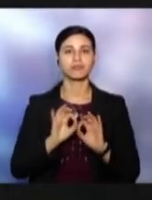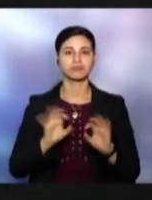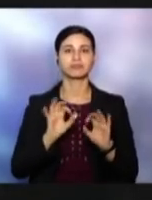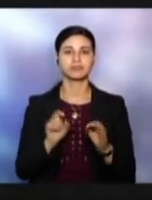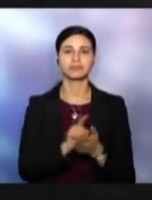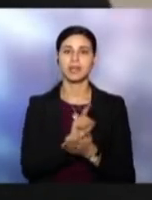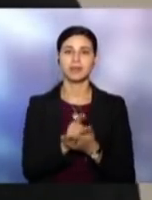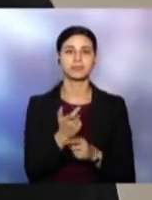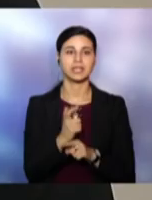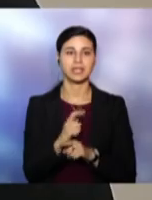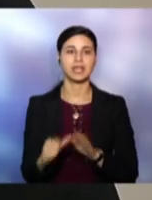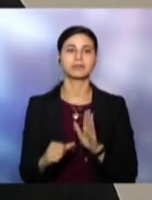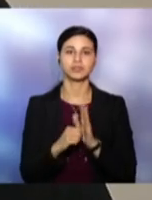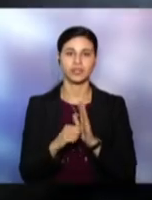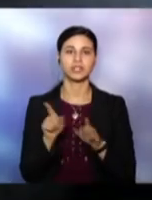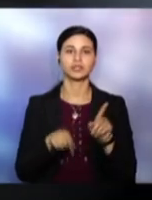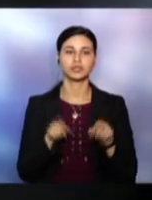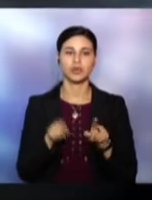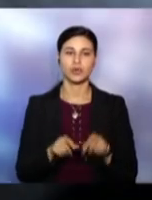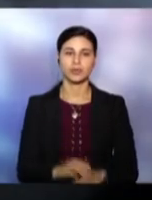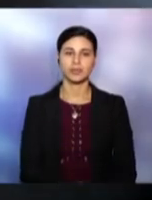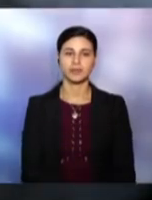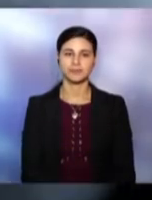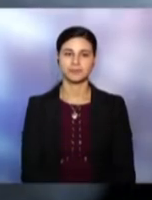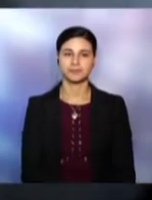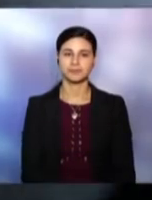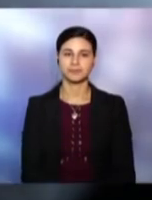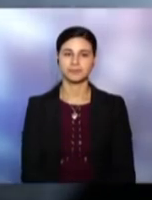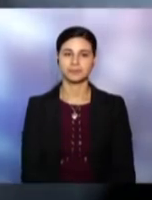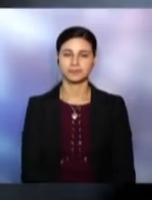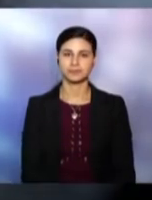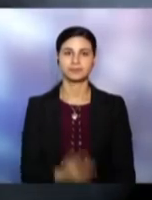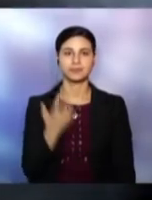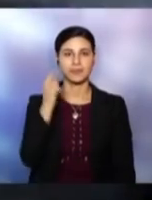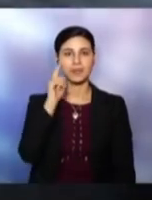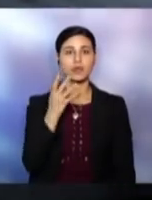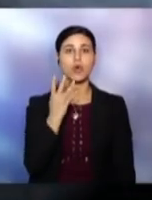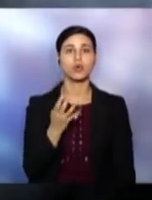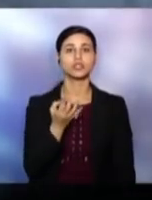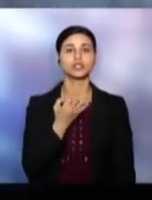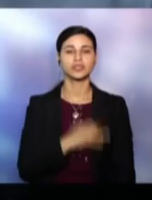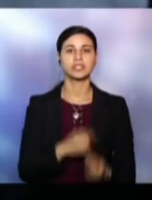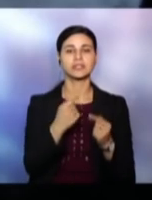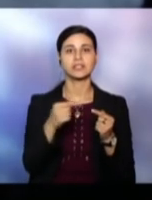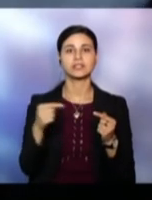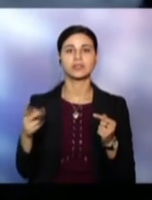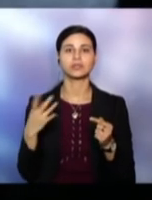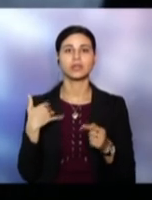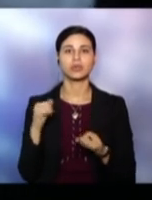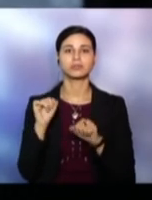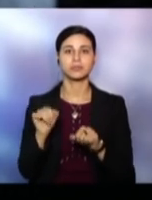განმარტებები ძალიან მშველის და გვეხმარება ხოლმე ურთიერთობის დარეგულირებაში. მე ის მის მოთხოვნებთან მოთხმერად იყო მხარში მდგომი,